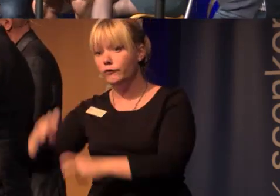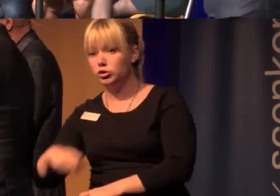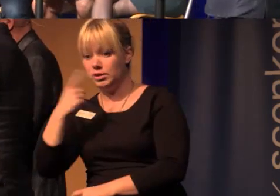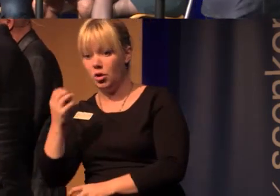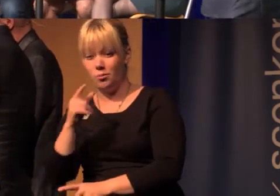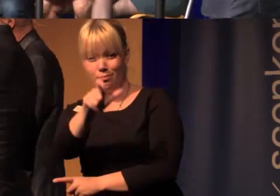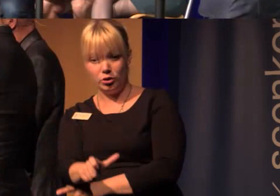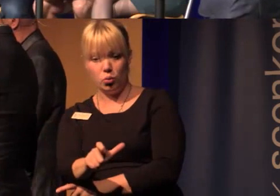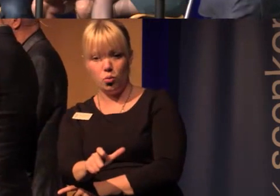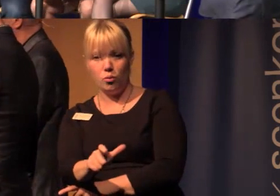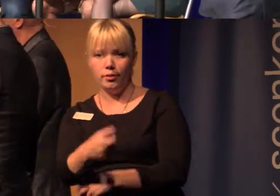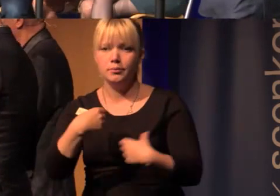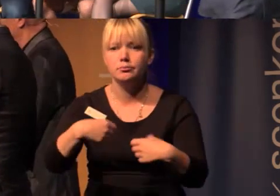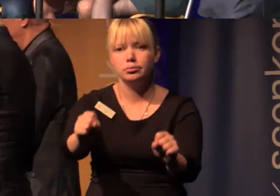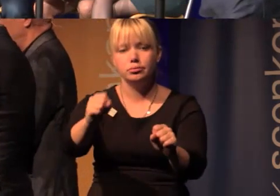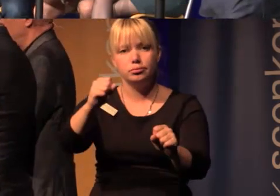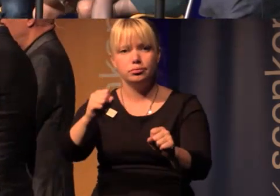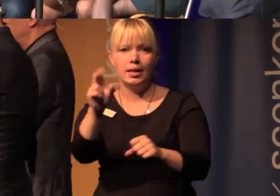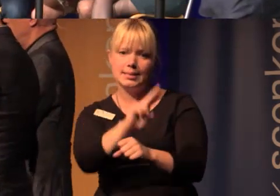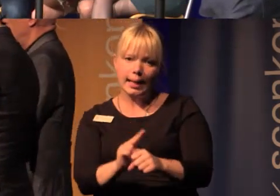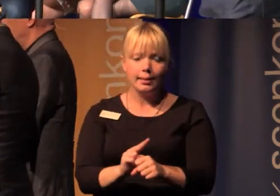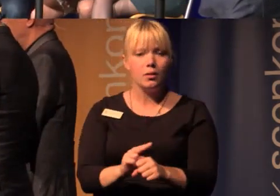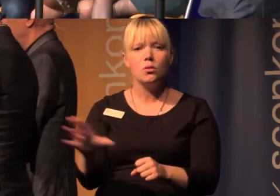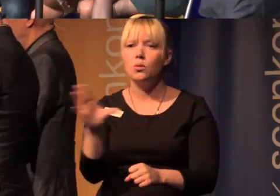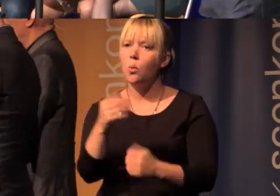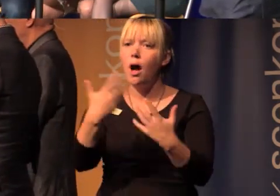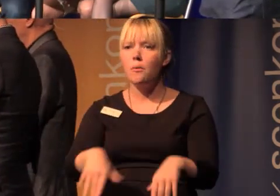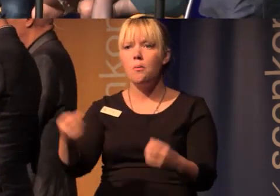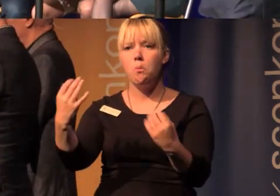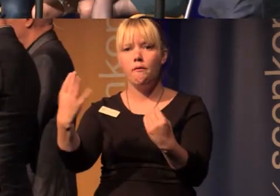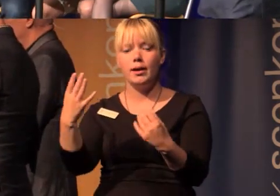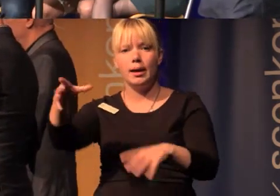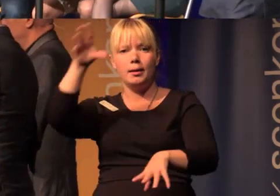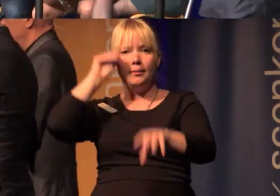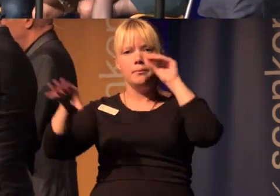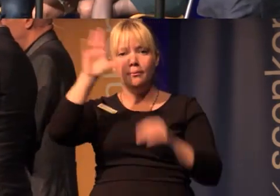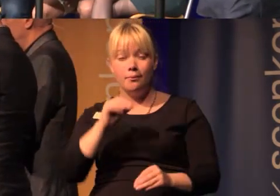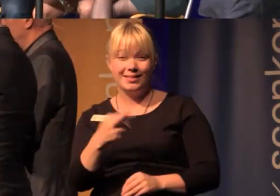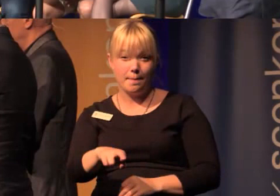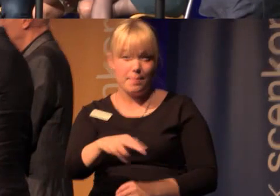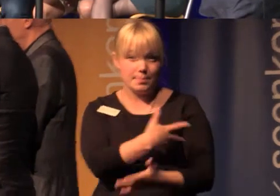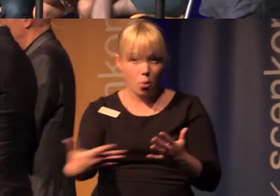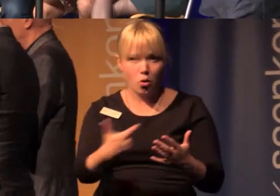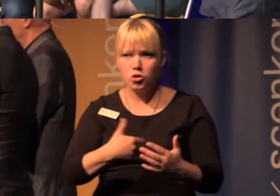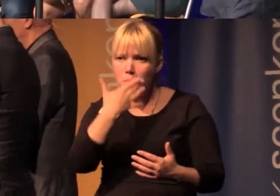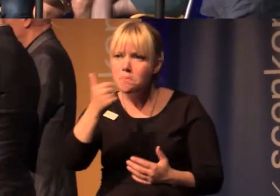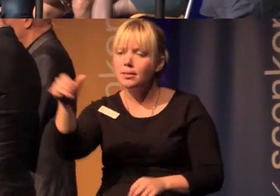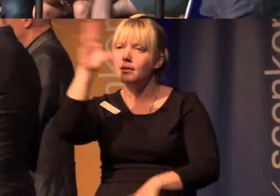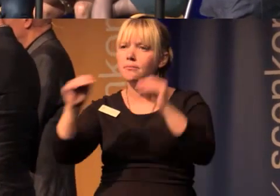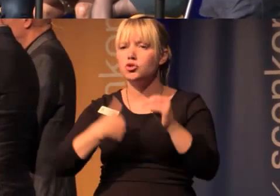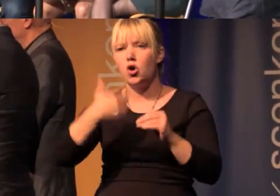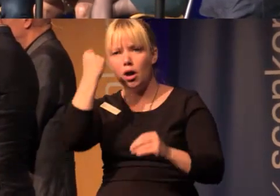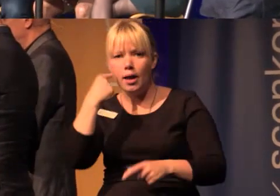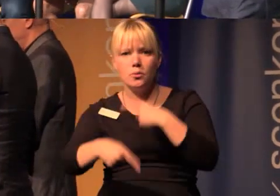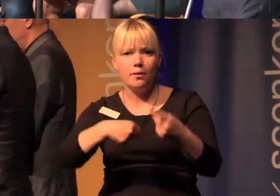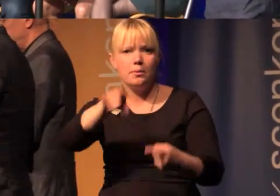med konst, också lär sig bättre på andra områden. Man lär sig bättre inom språk, man har bättre förutsättningar att utveckla ett kritiskt tänkande.